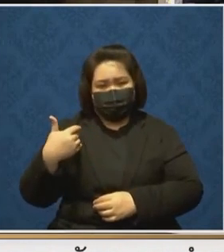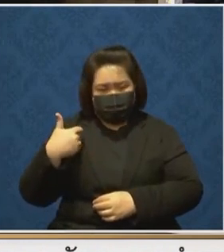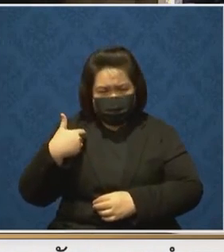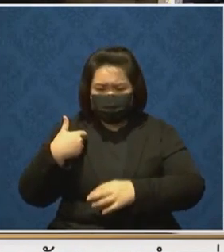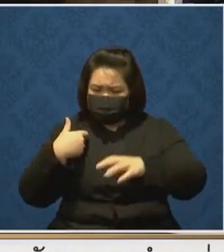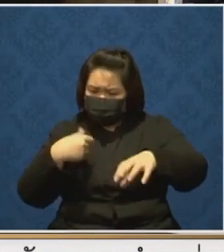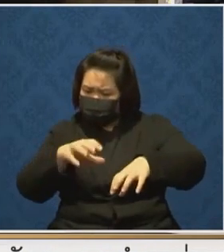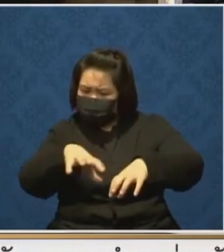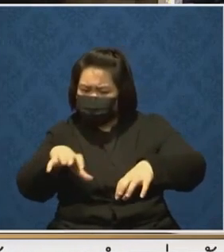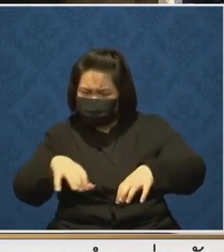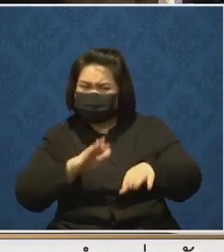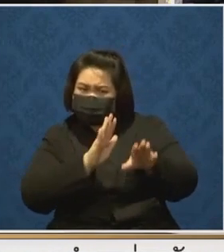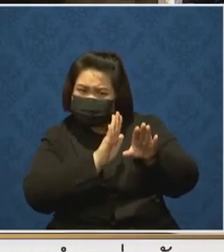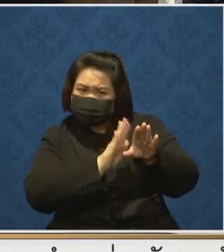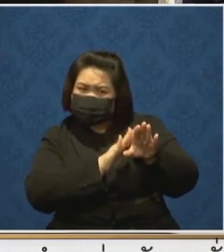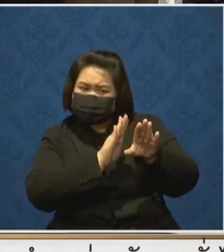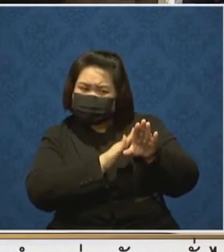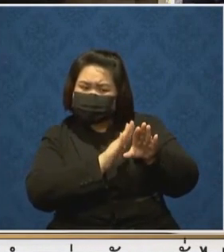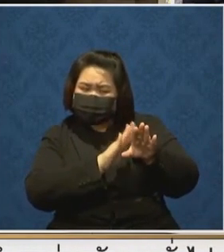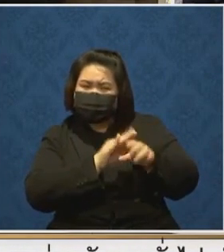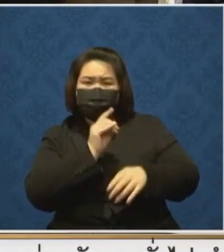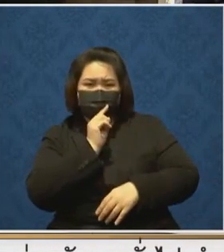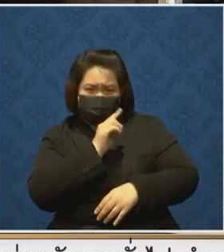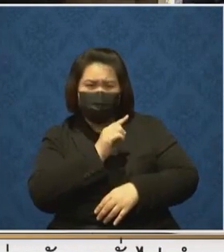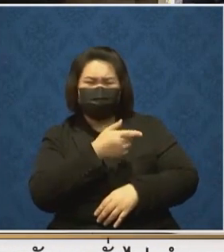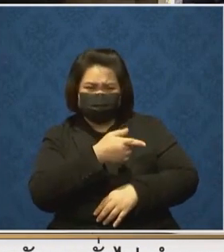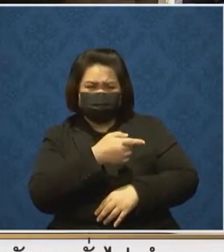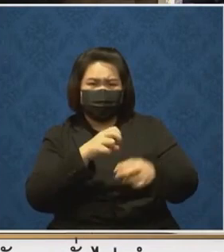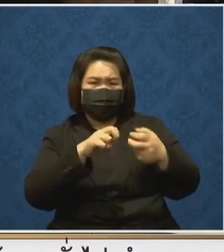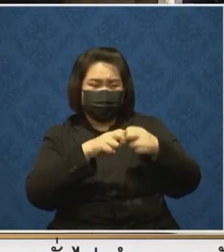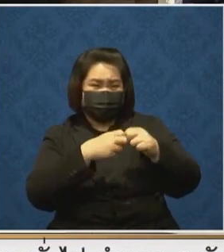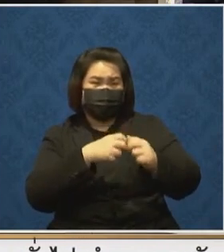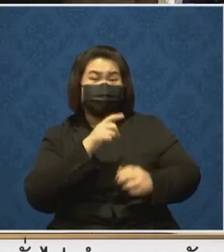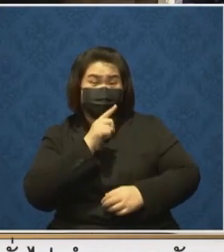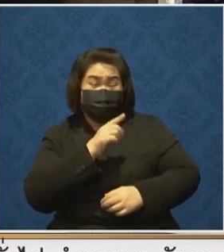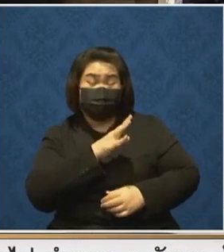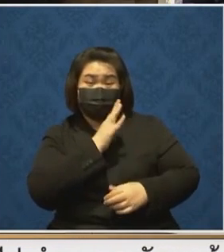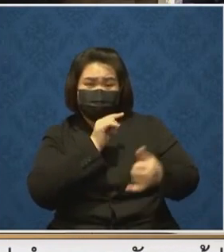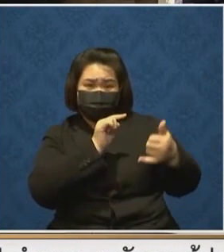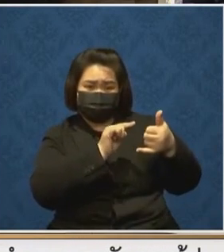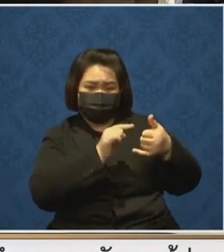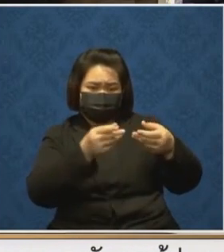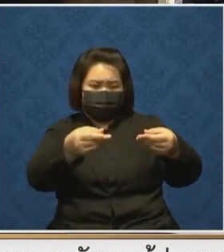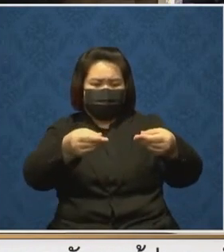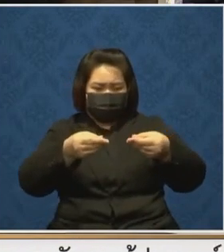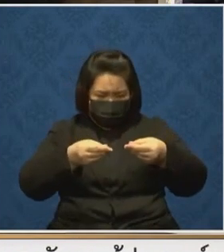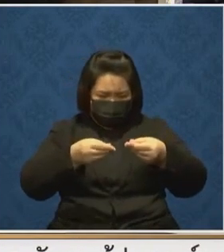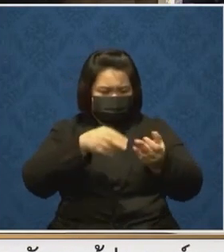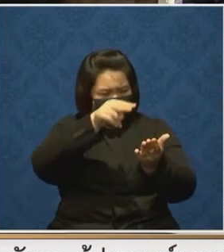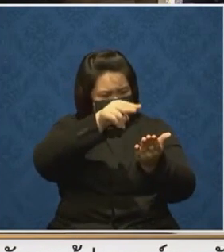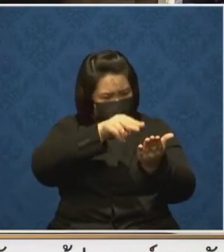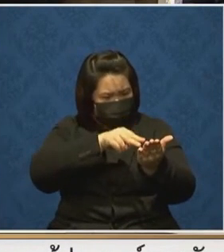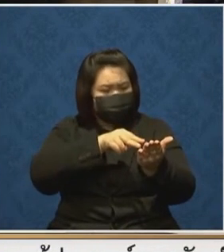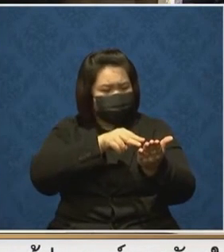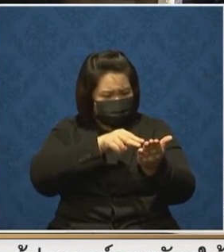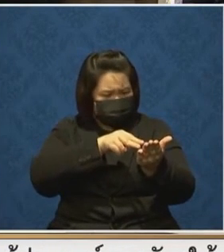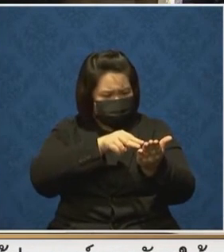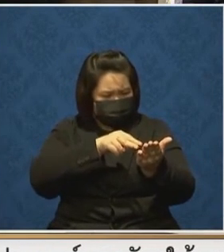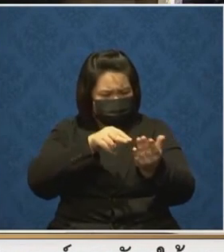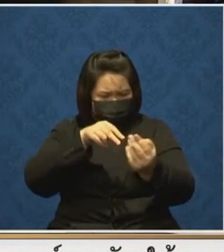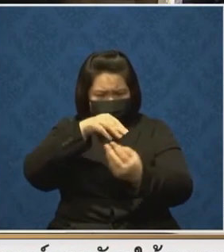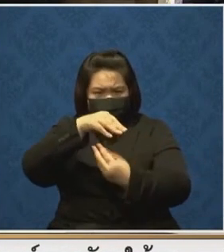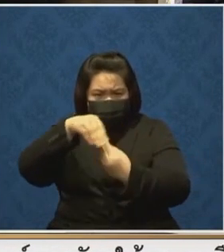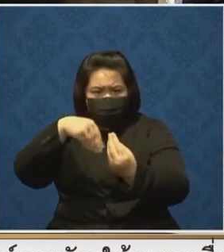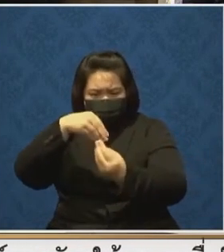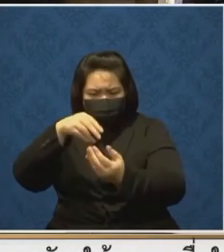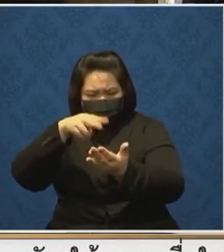อความเห็นที่มีในยะสำคัญต่ขดีหาคนเอกประยุติได้รัไปพิจารณาอย่รบขอบถี่ท่วนและดำเนินการ